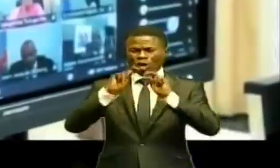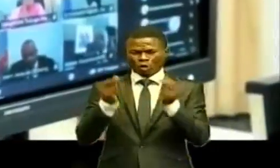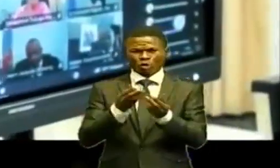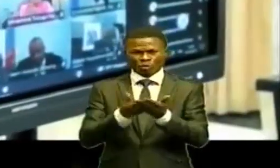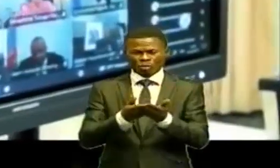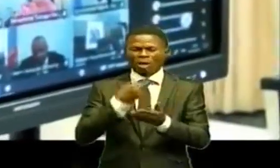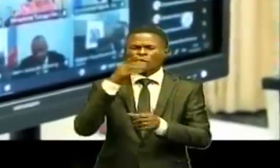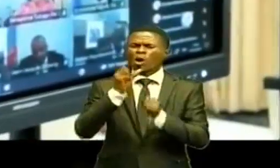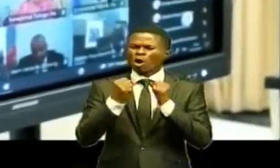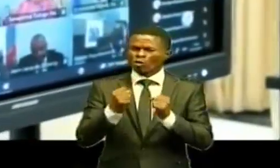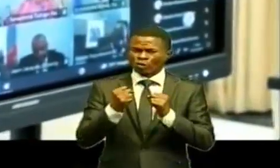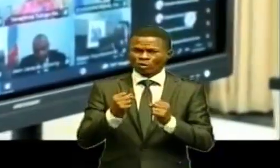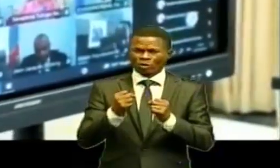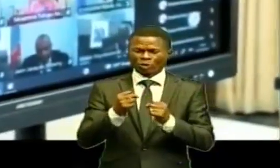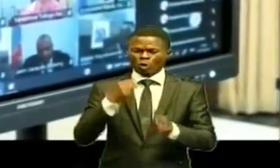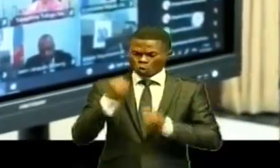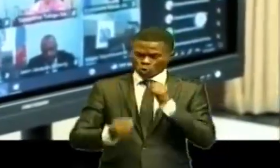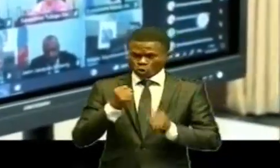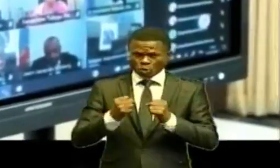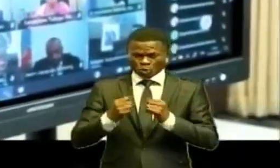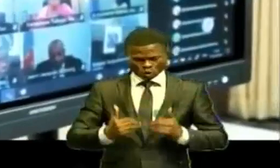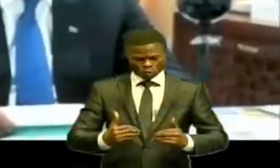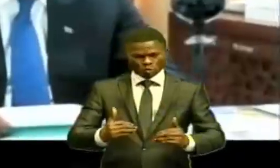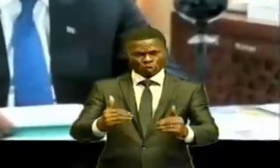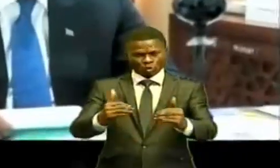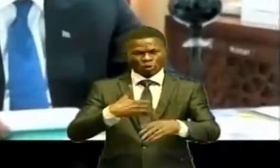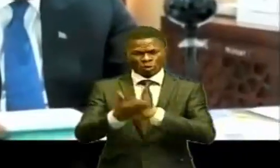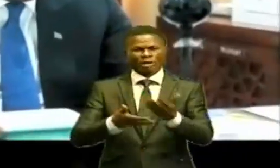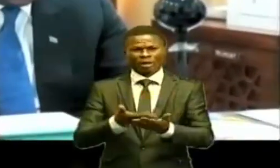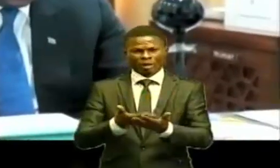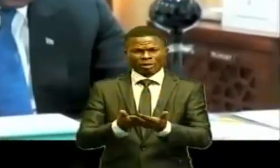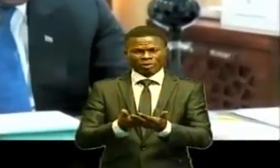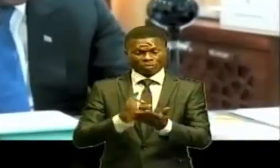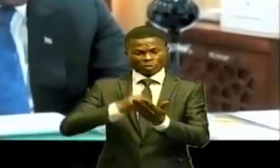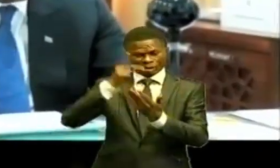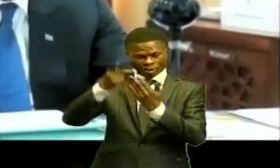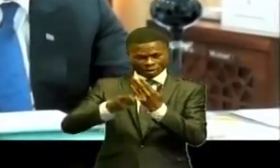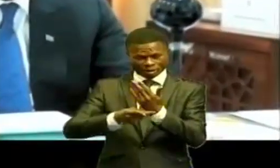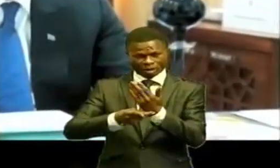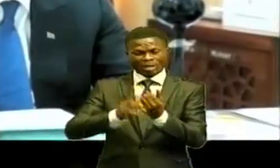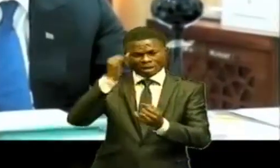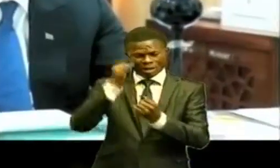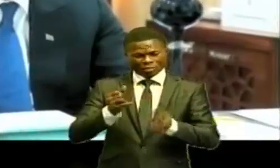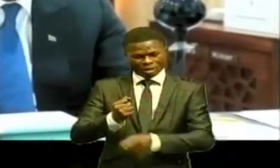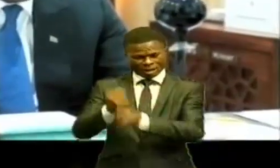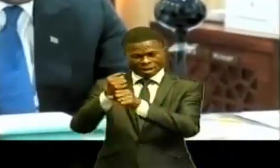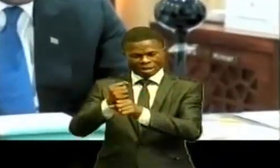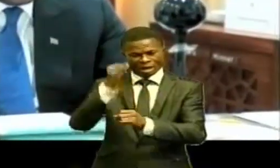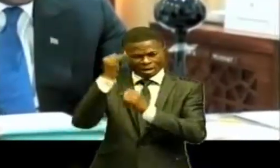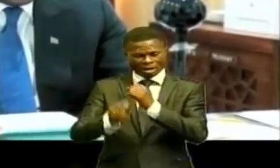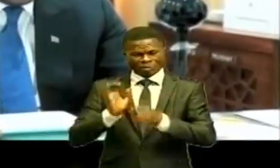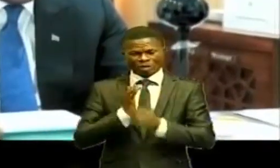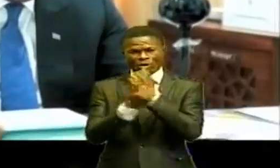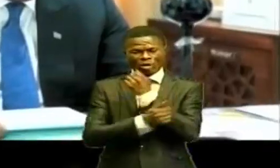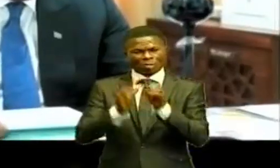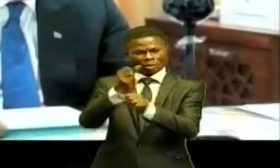a insisté pour que les efforts continuent à être faits, car ce programme triennal permettra à son terme à notre pays